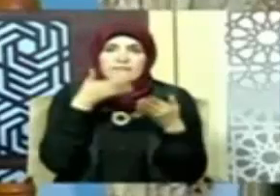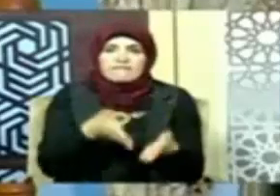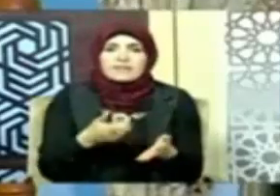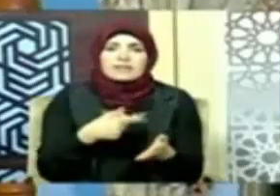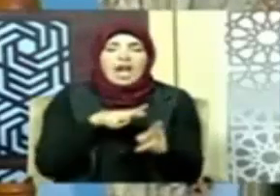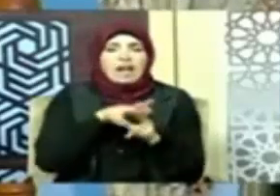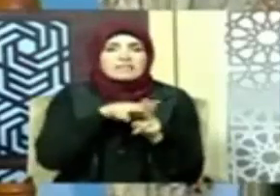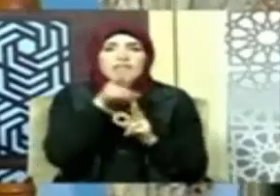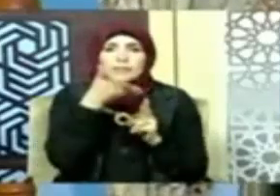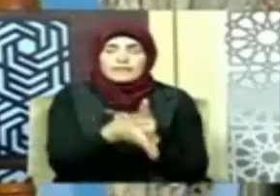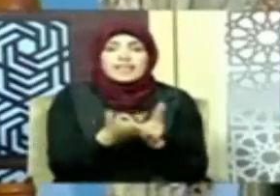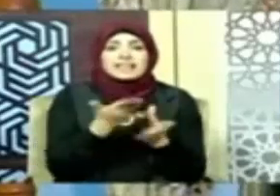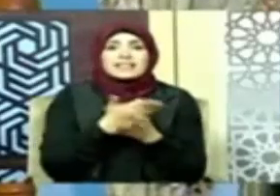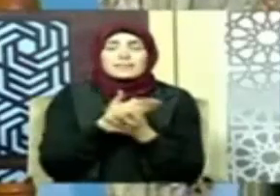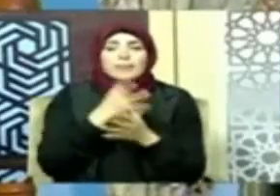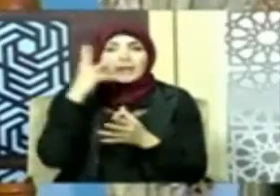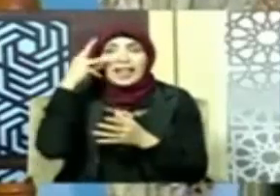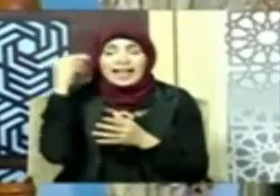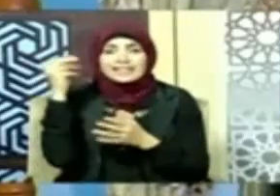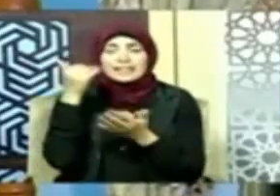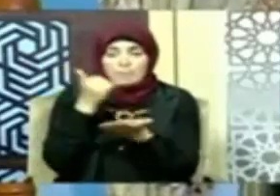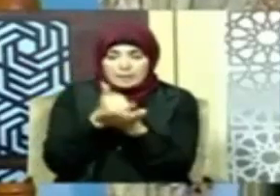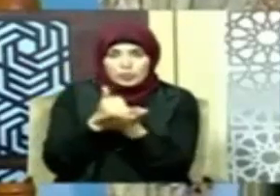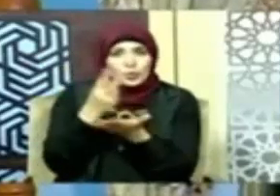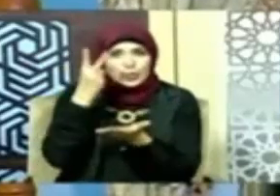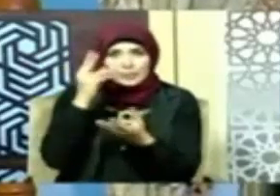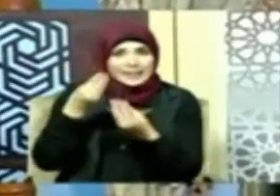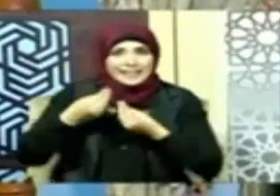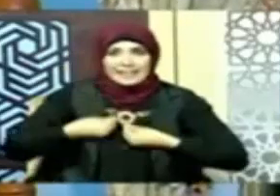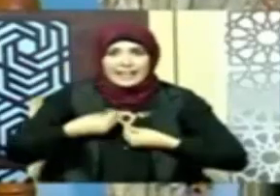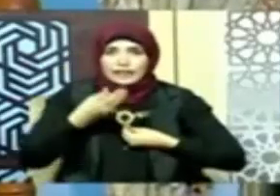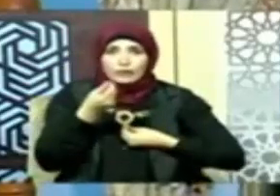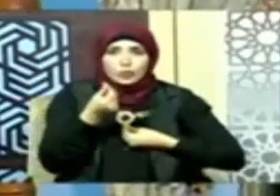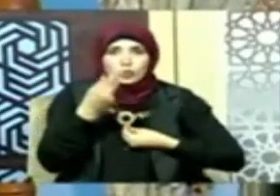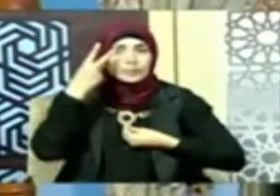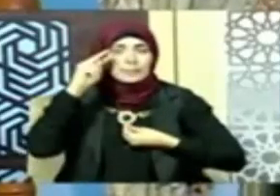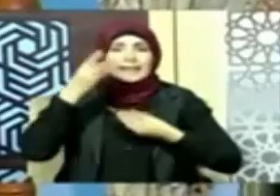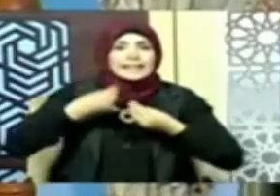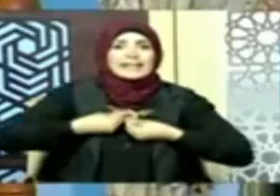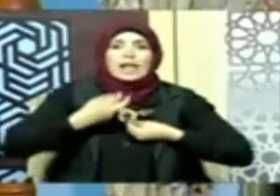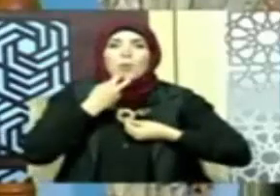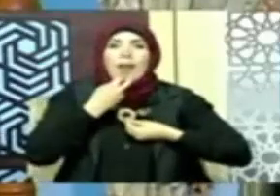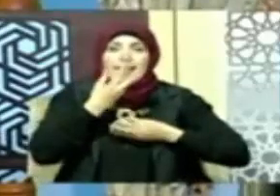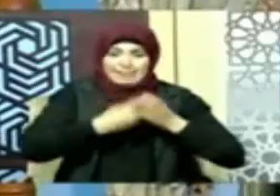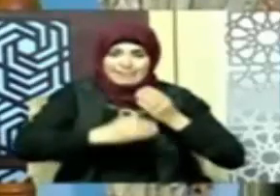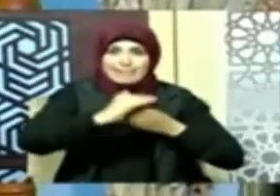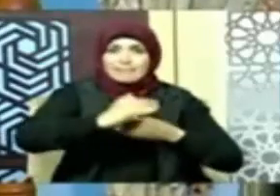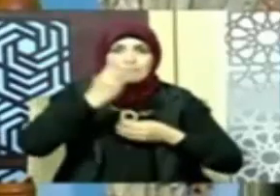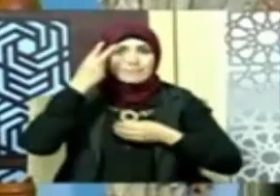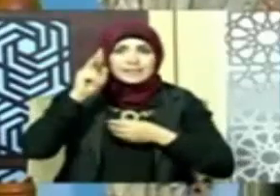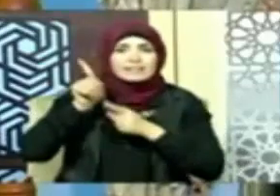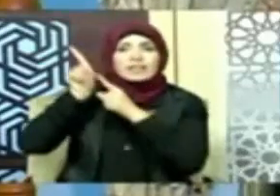لأنك تنسى المنعم الذي قال: وما بكم من نعمة